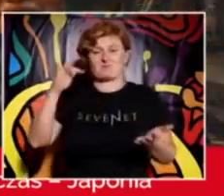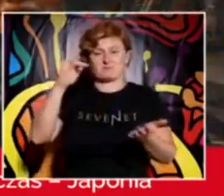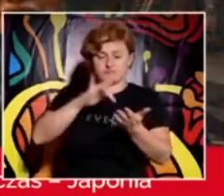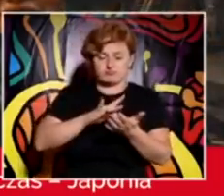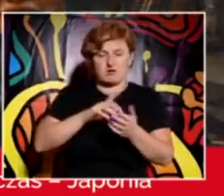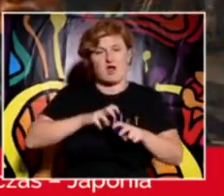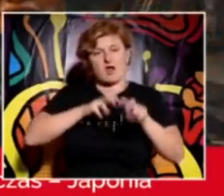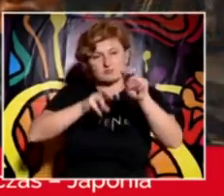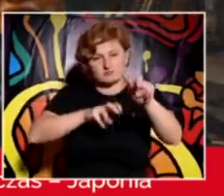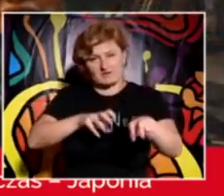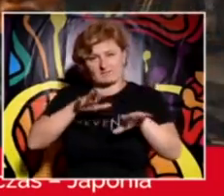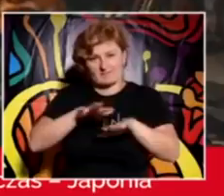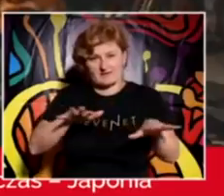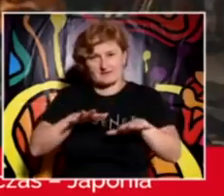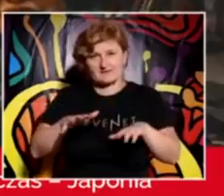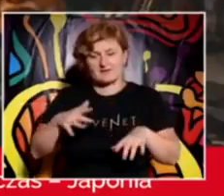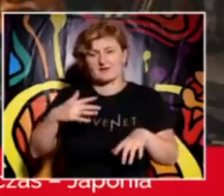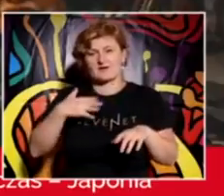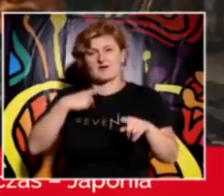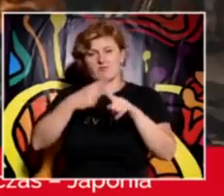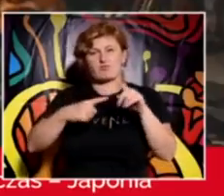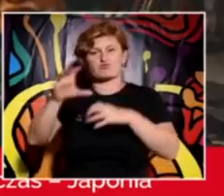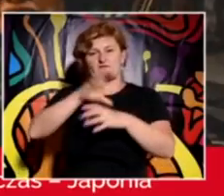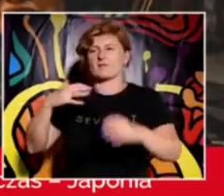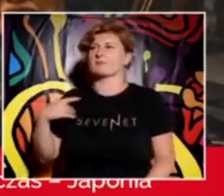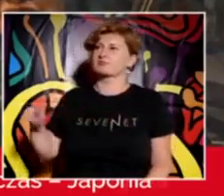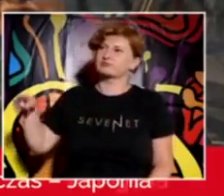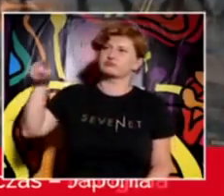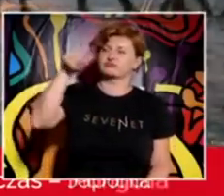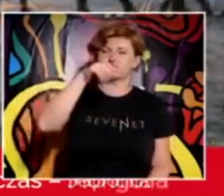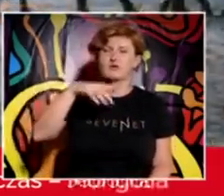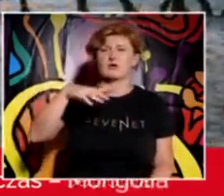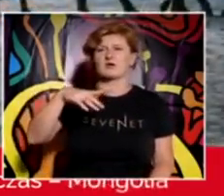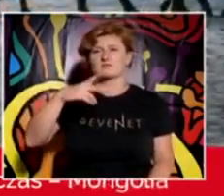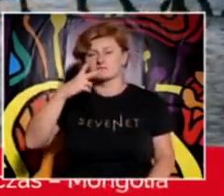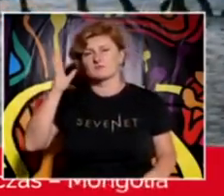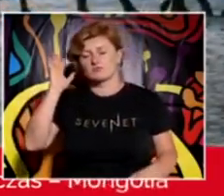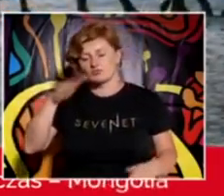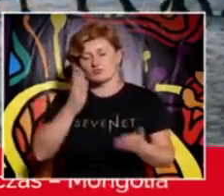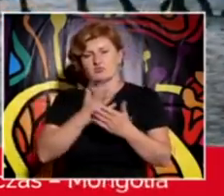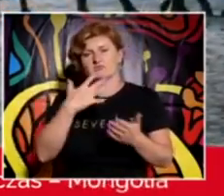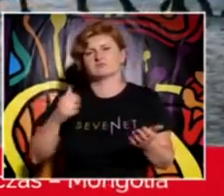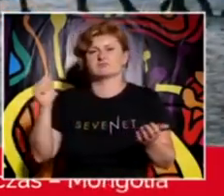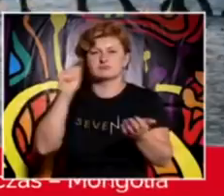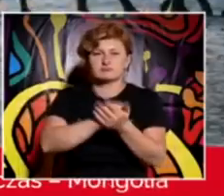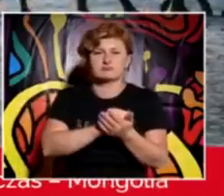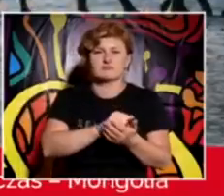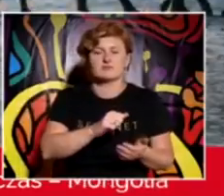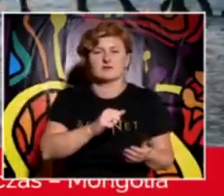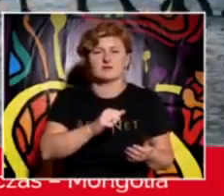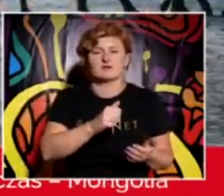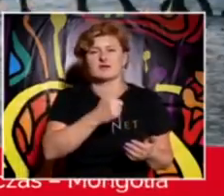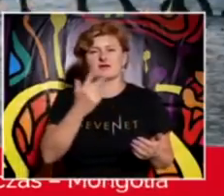przykład w Australii i przeleciliśmy te pół świata, no to już zainwestujemy te kilkaset złotych